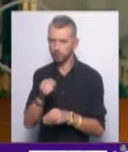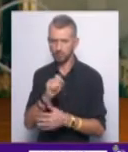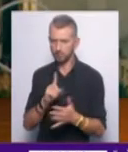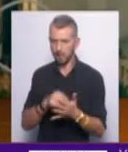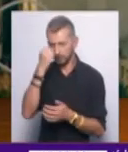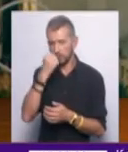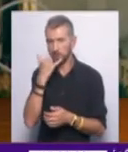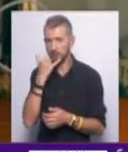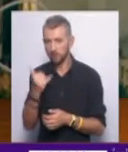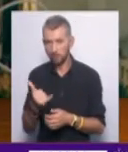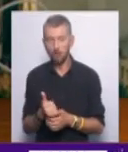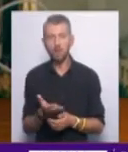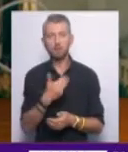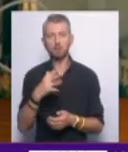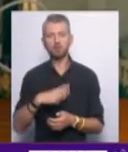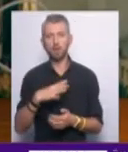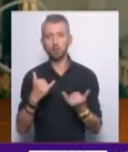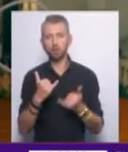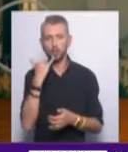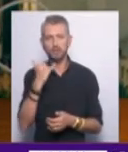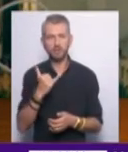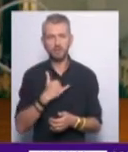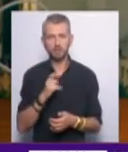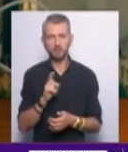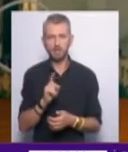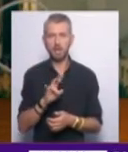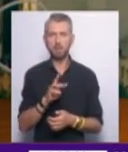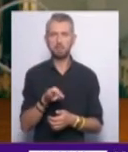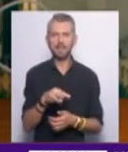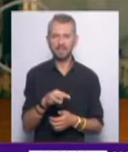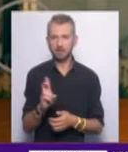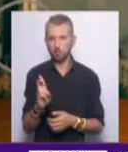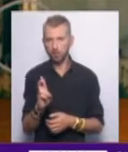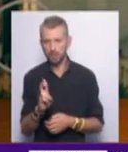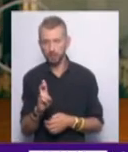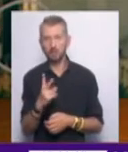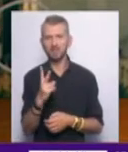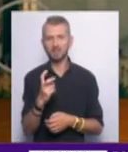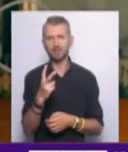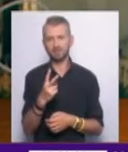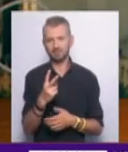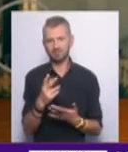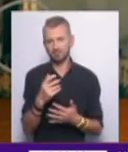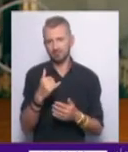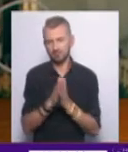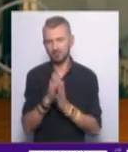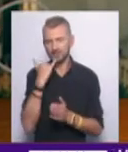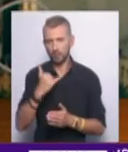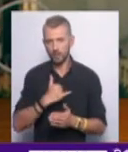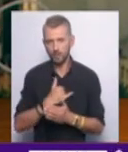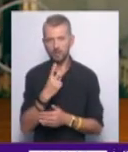дзвінок. Я ще раз нагадаю, ми чекаємо сьогодні обов'язково дзвінків з Микільської Борщагівки. Будь ласка, жителі Борщагівки, долучайтеся,